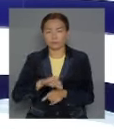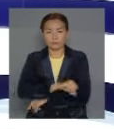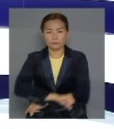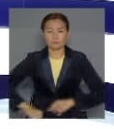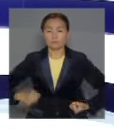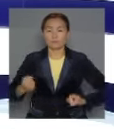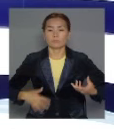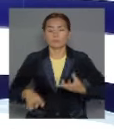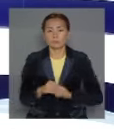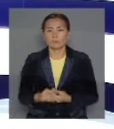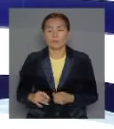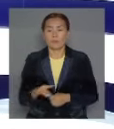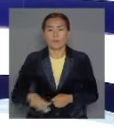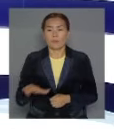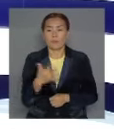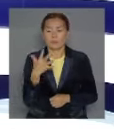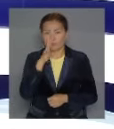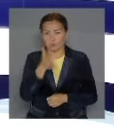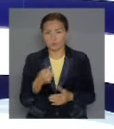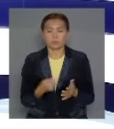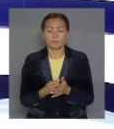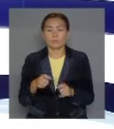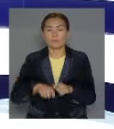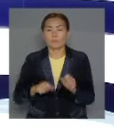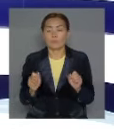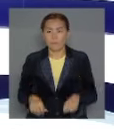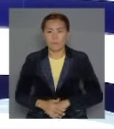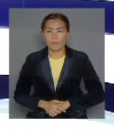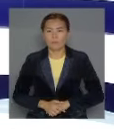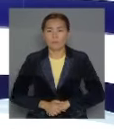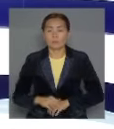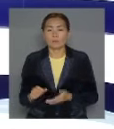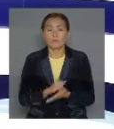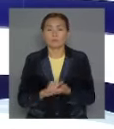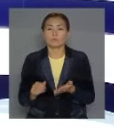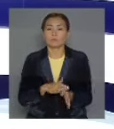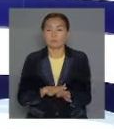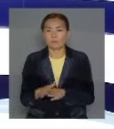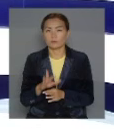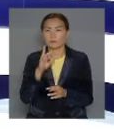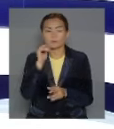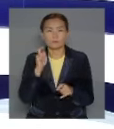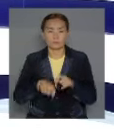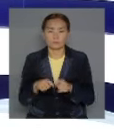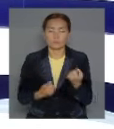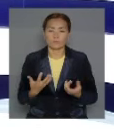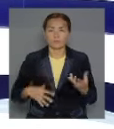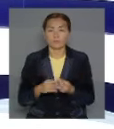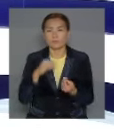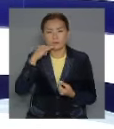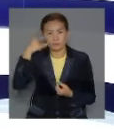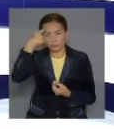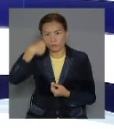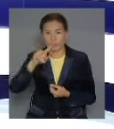кіргізілген көліктер ел аумағында 5 жылға дейін жүруге мүмкіндік алды. Ал құжаттары түгел, дұрыс жүргізушілер көліктерін қазақ